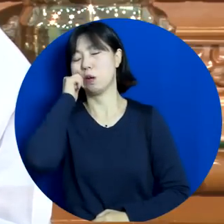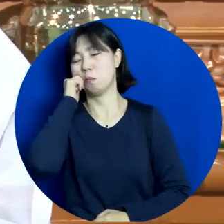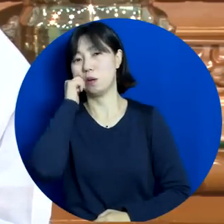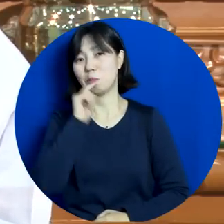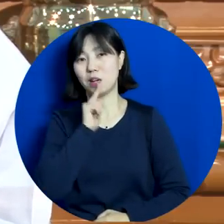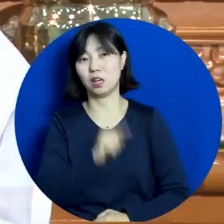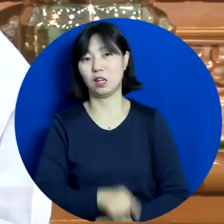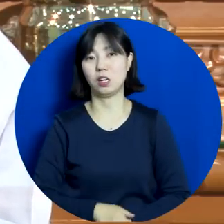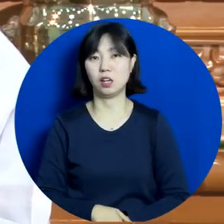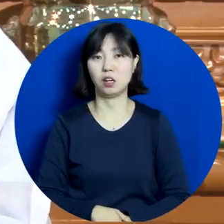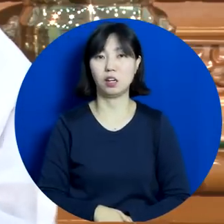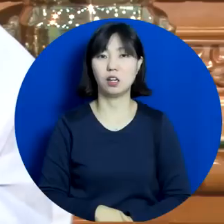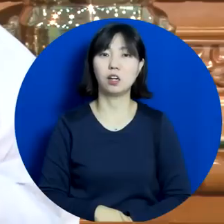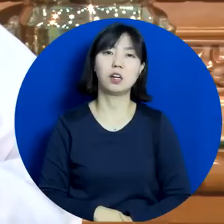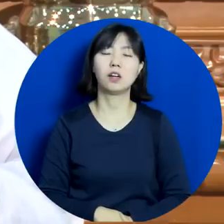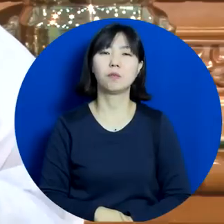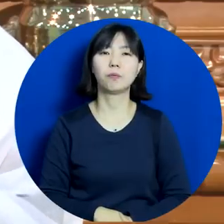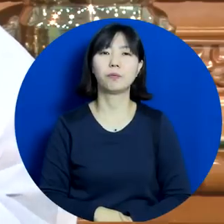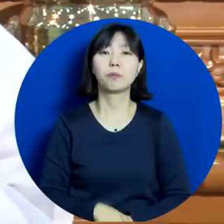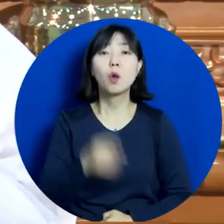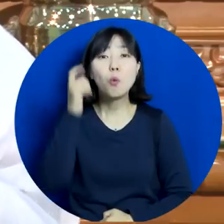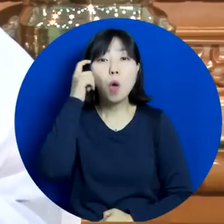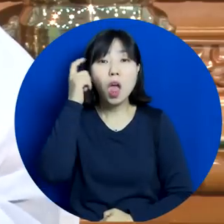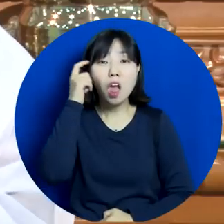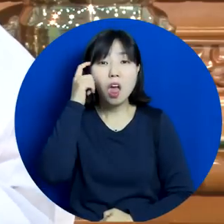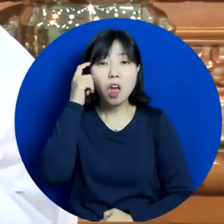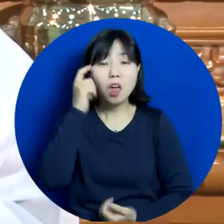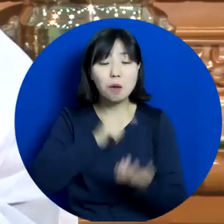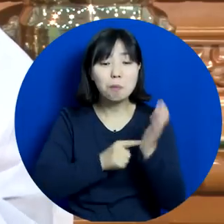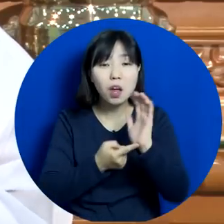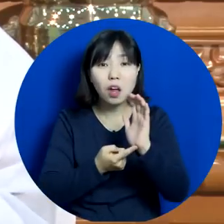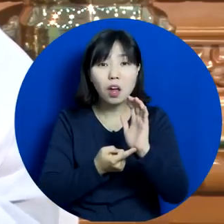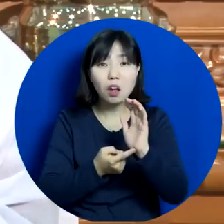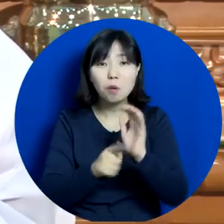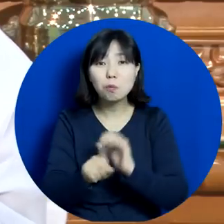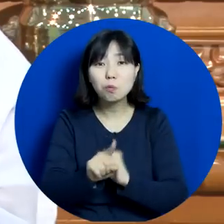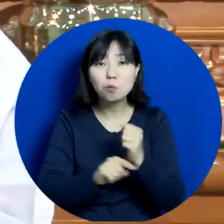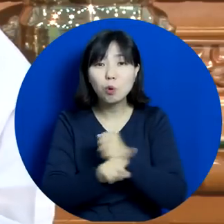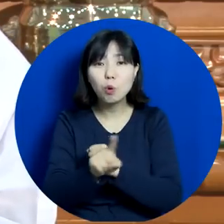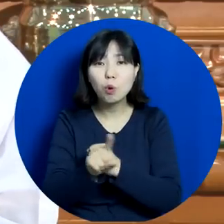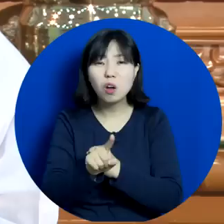말은 안 하지만은, 그러니까 이거 왜냐, 우리가 수도 없이 이렇게